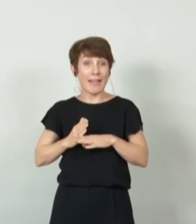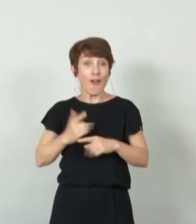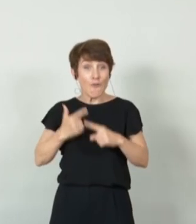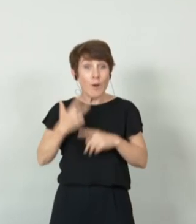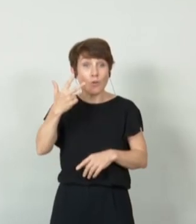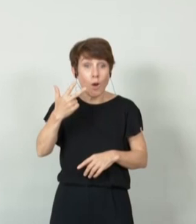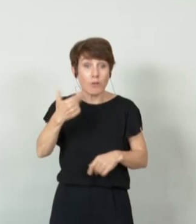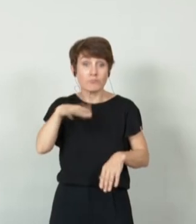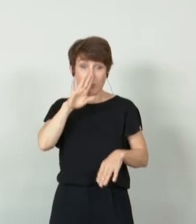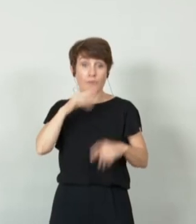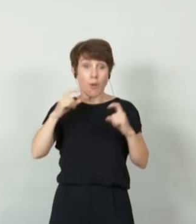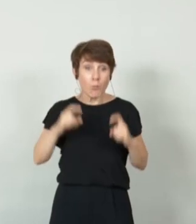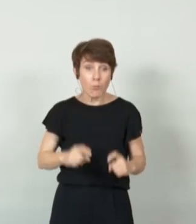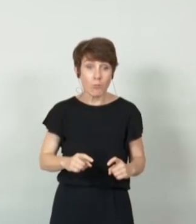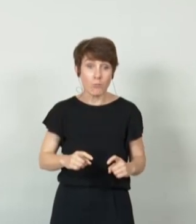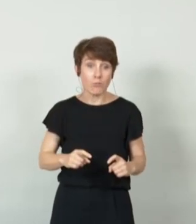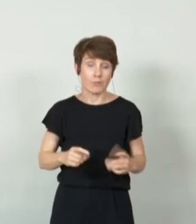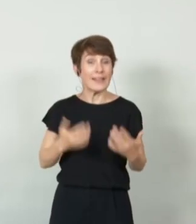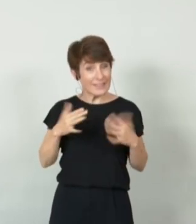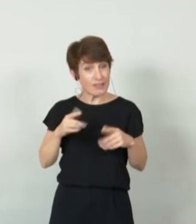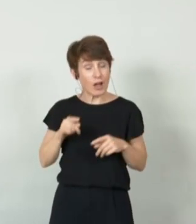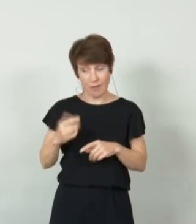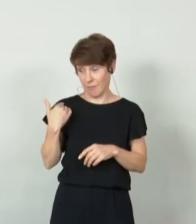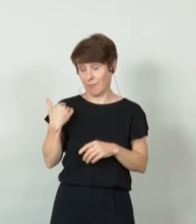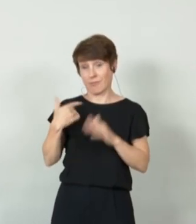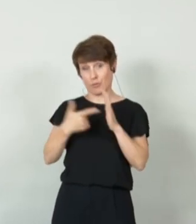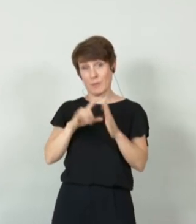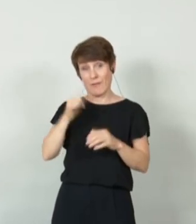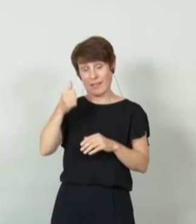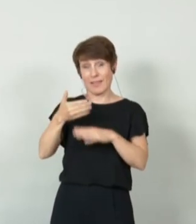ca-2021 qui n'atteignait déjà même pas le niveau d'avant covid